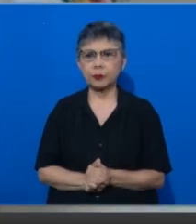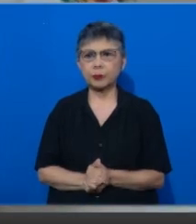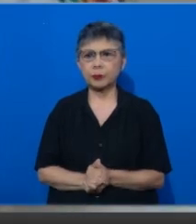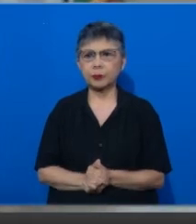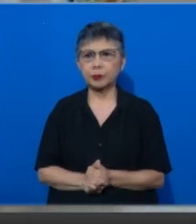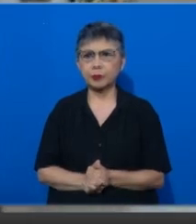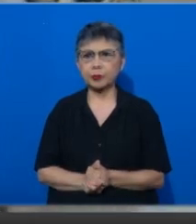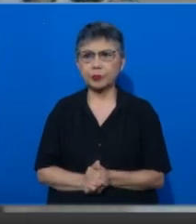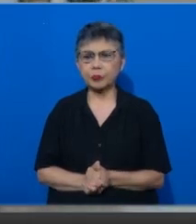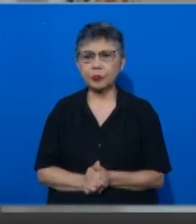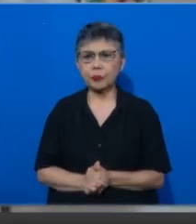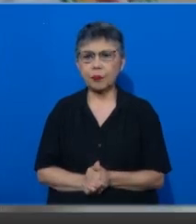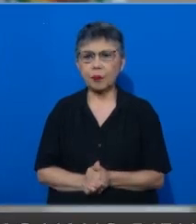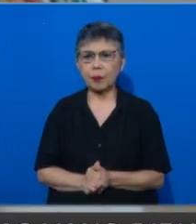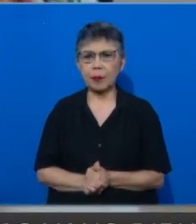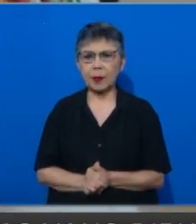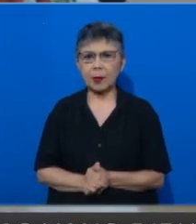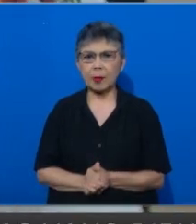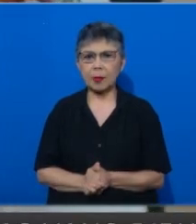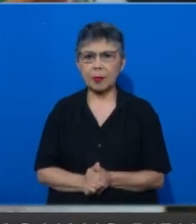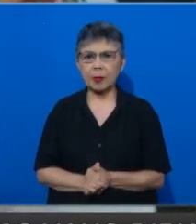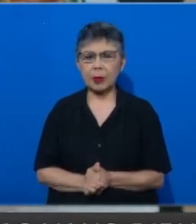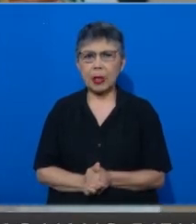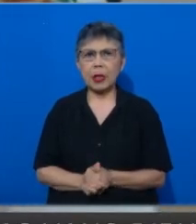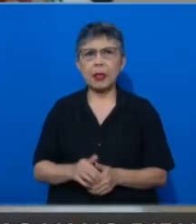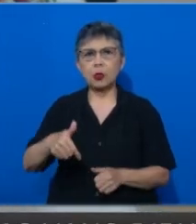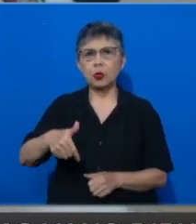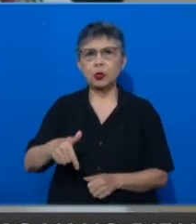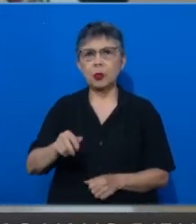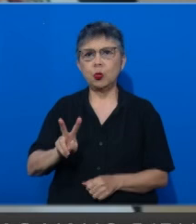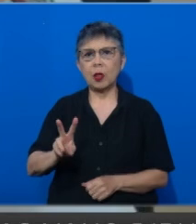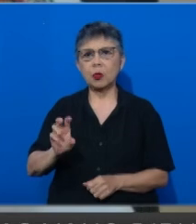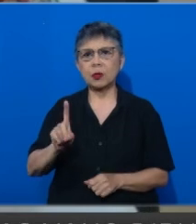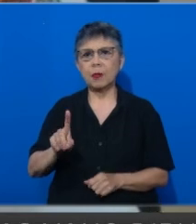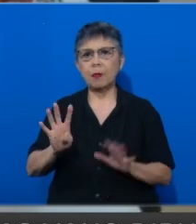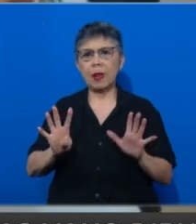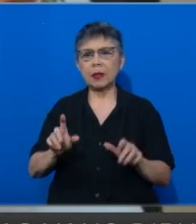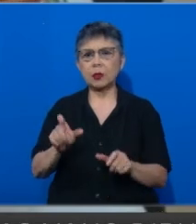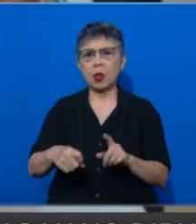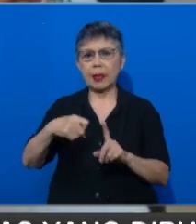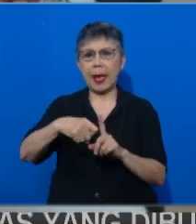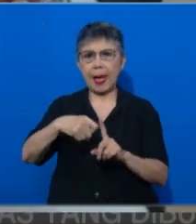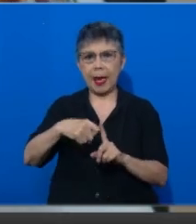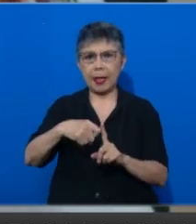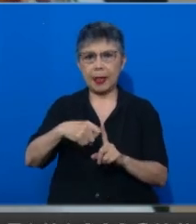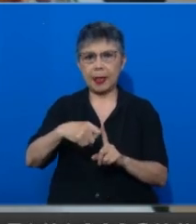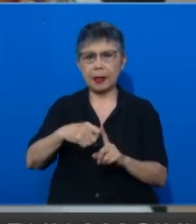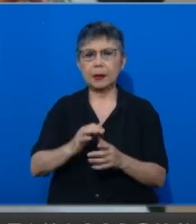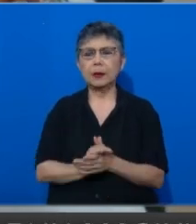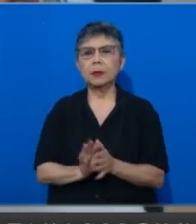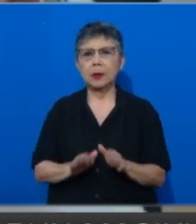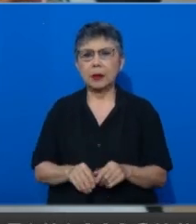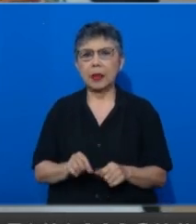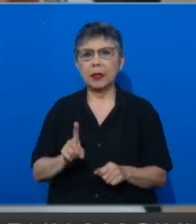Yang terdampak ada 7.216 kakak dan